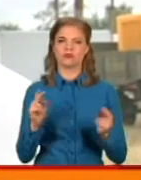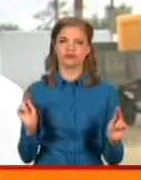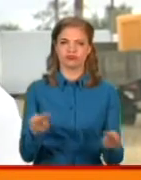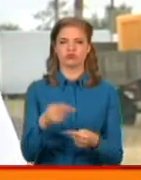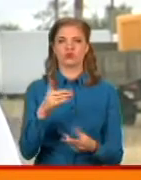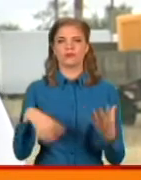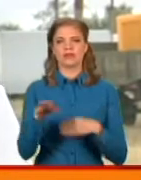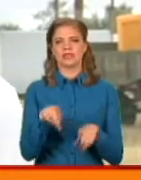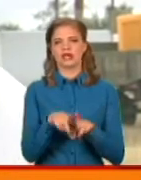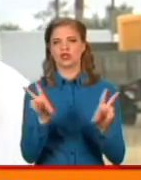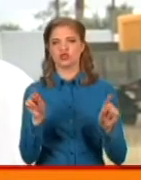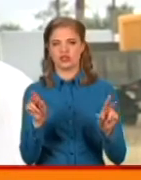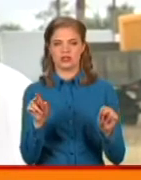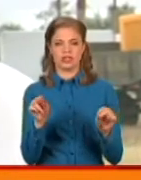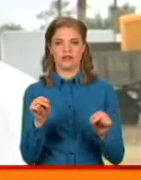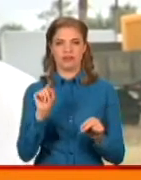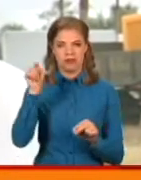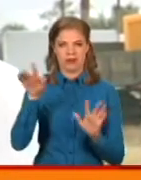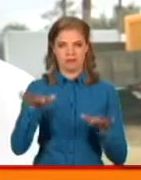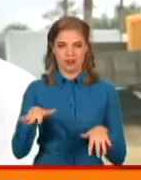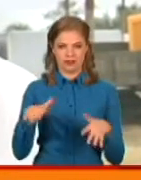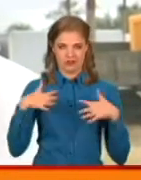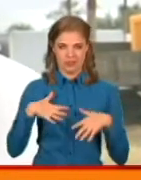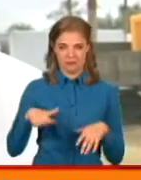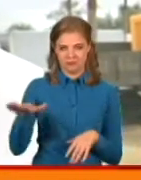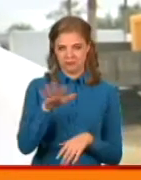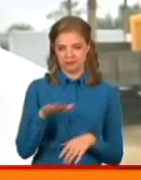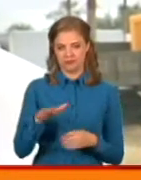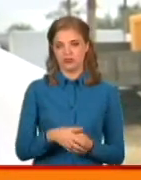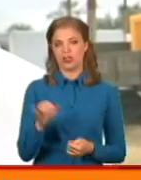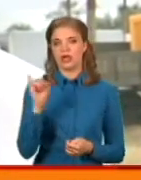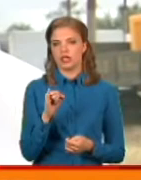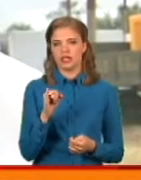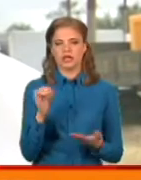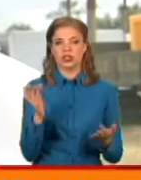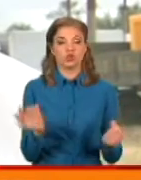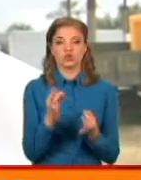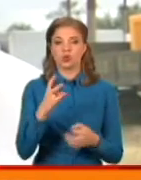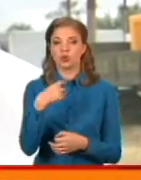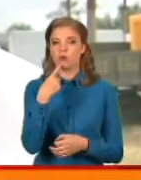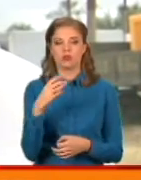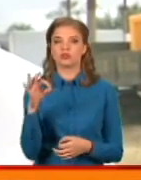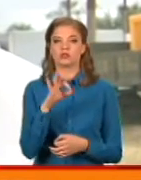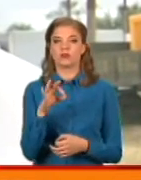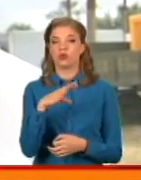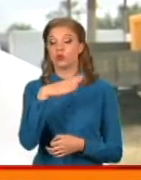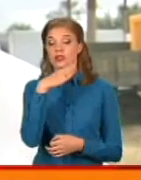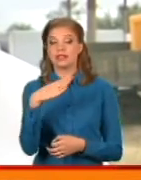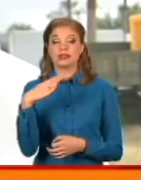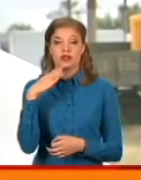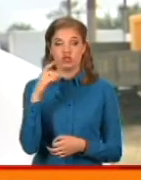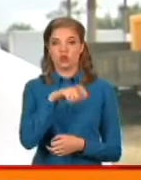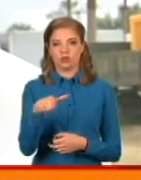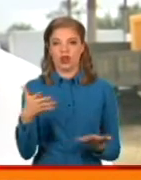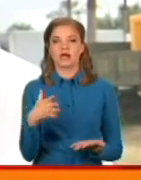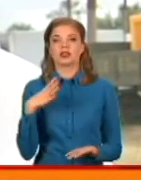що всі такі щасливі там на окупованій території. І зовсім нічого не говориться про тисячі людей,